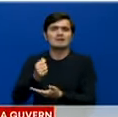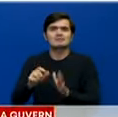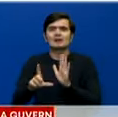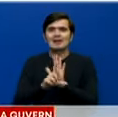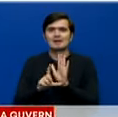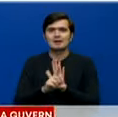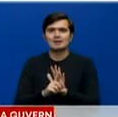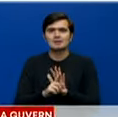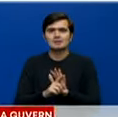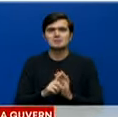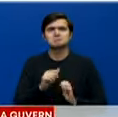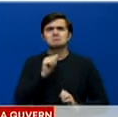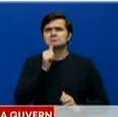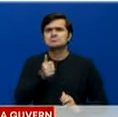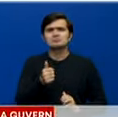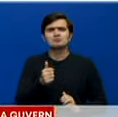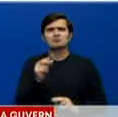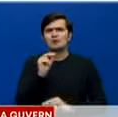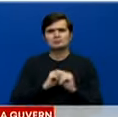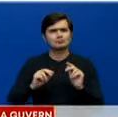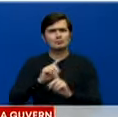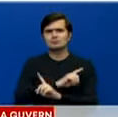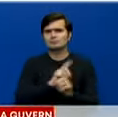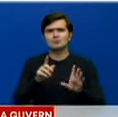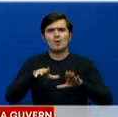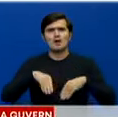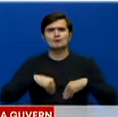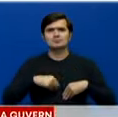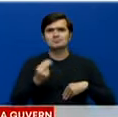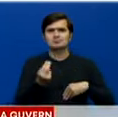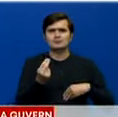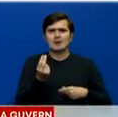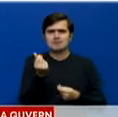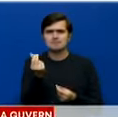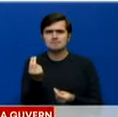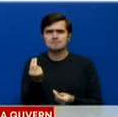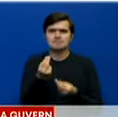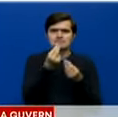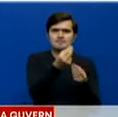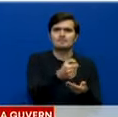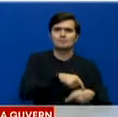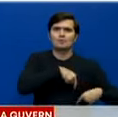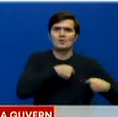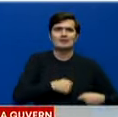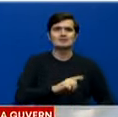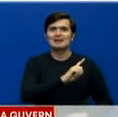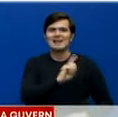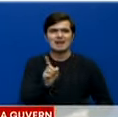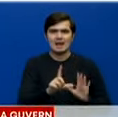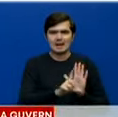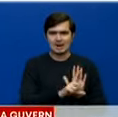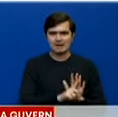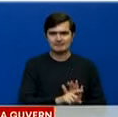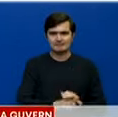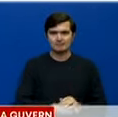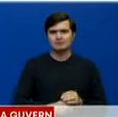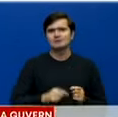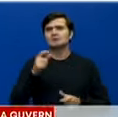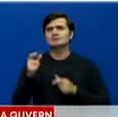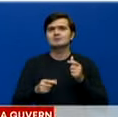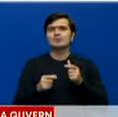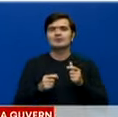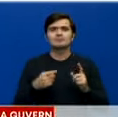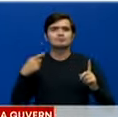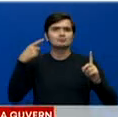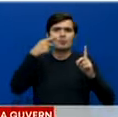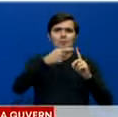ar fi acceptat nicio asemenea asociație sau nicio fundație finanțări ilegale. În ceea ce privește destinația